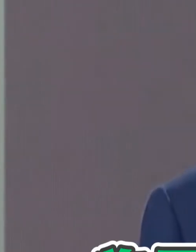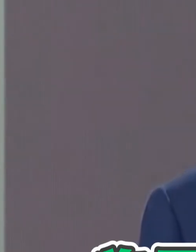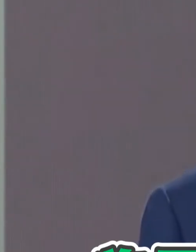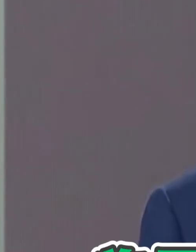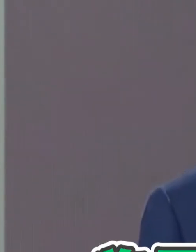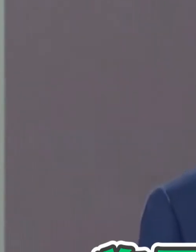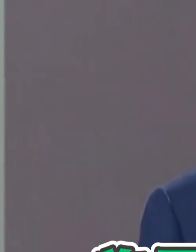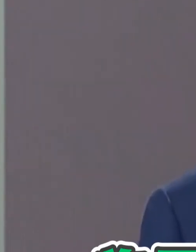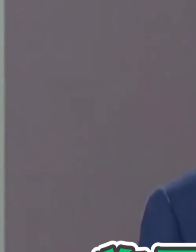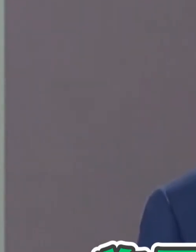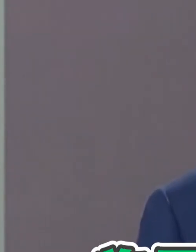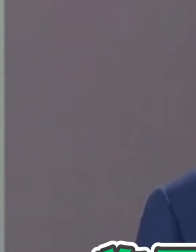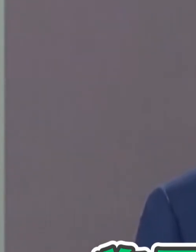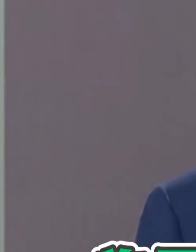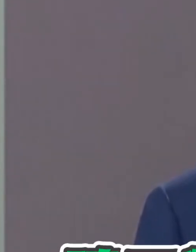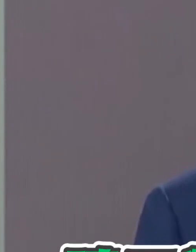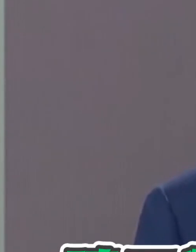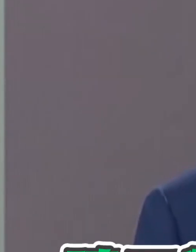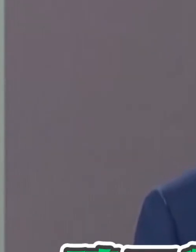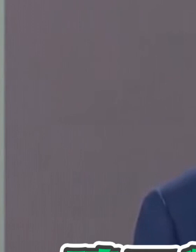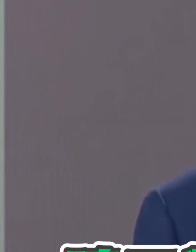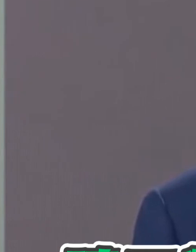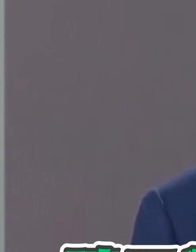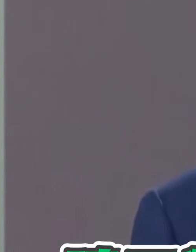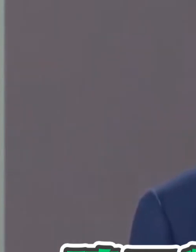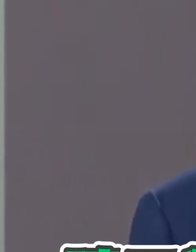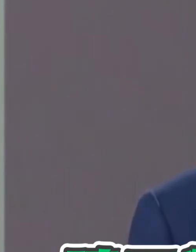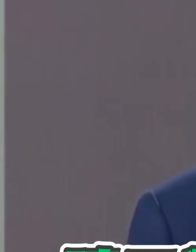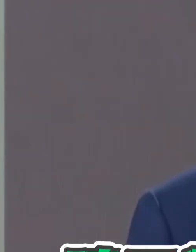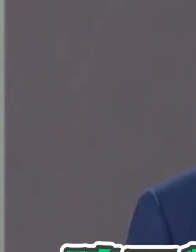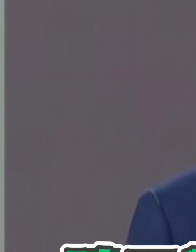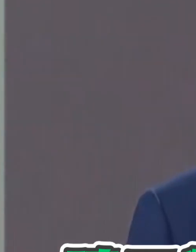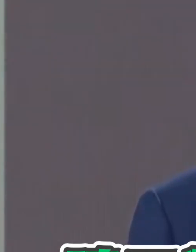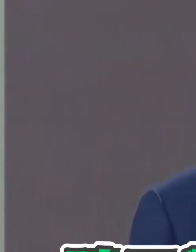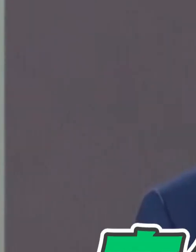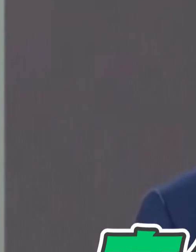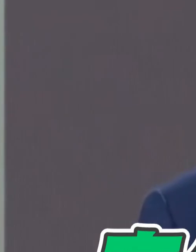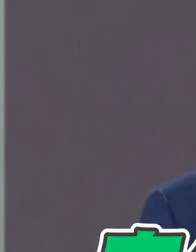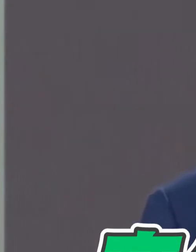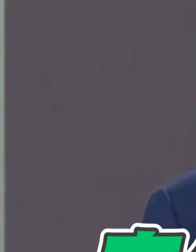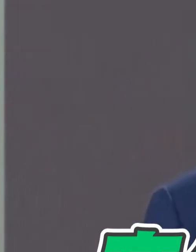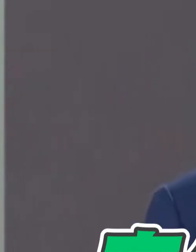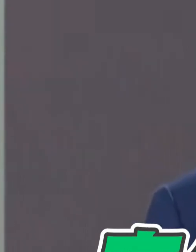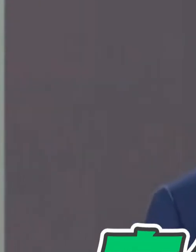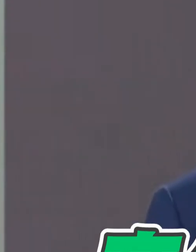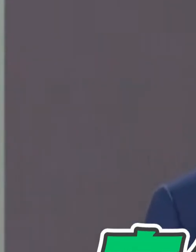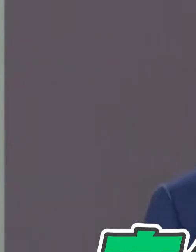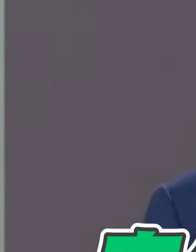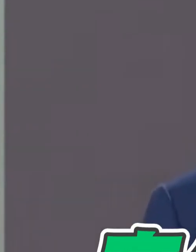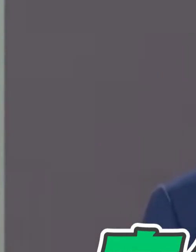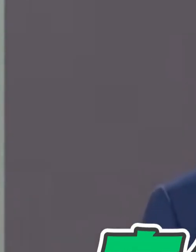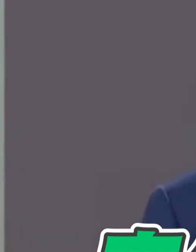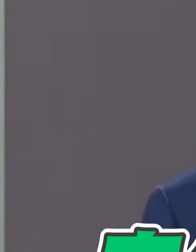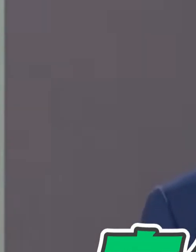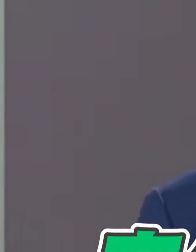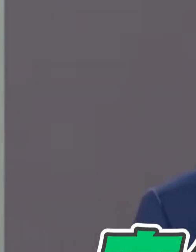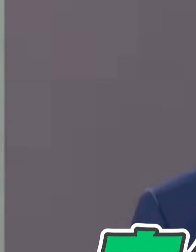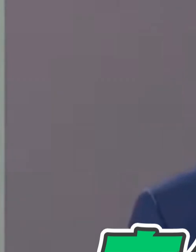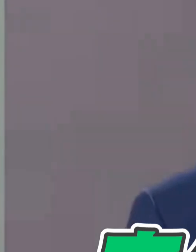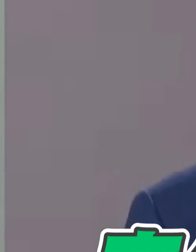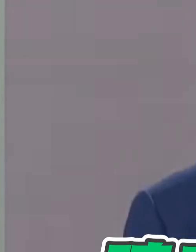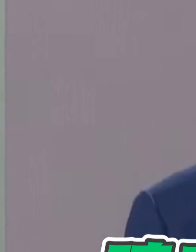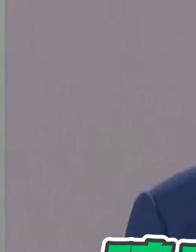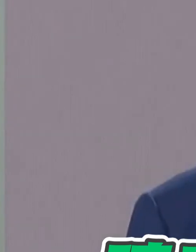为了要纪念那个年代矿工对台湾经济的贡献，我愿意把房子交付公益信